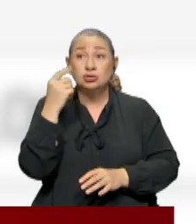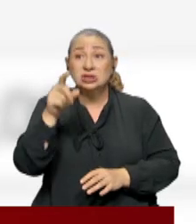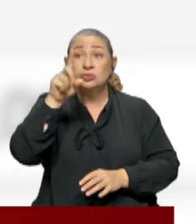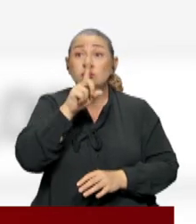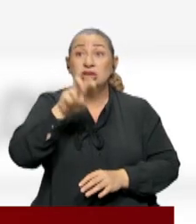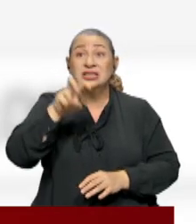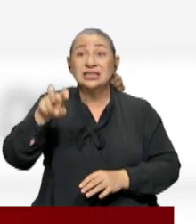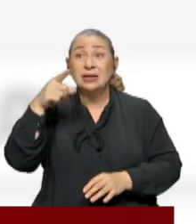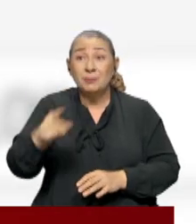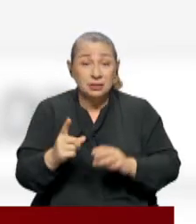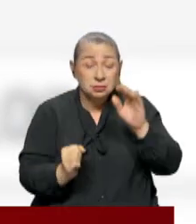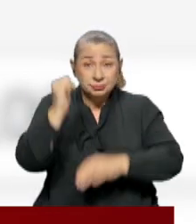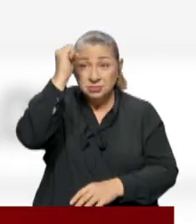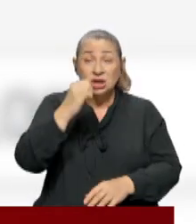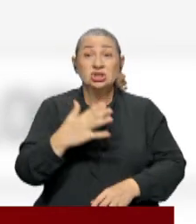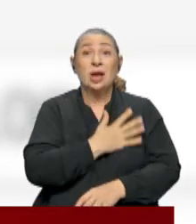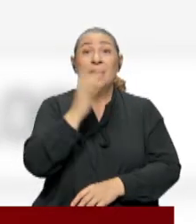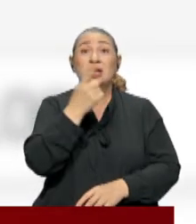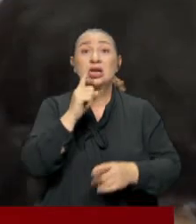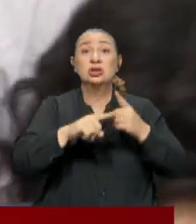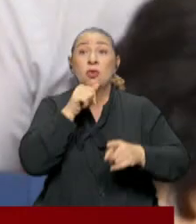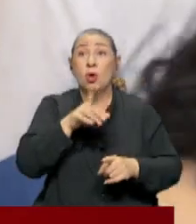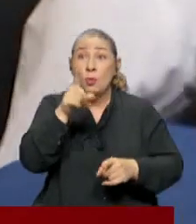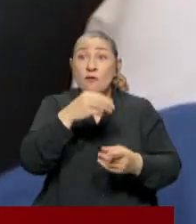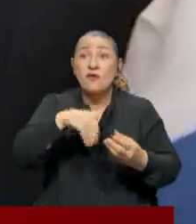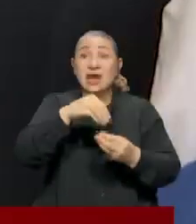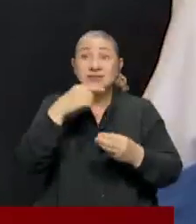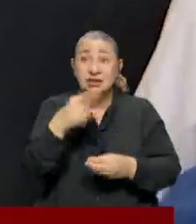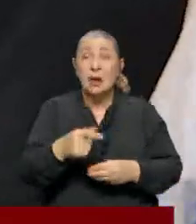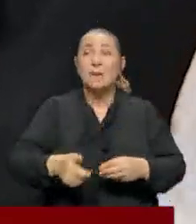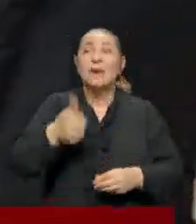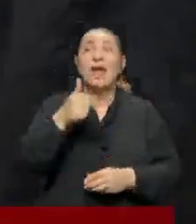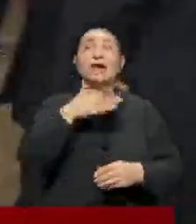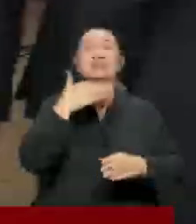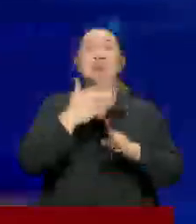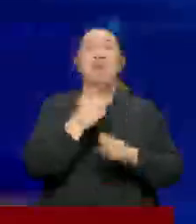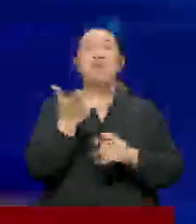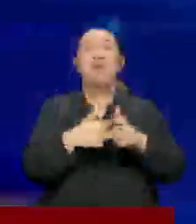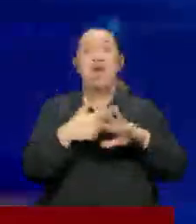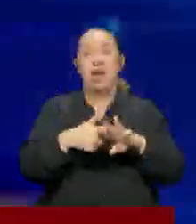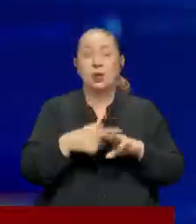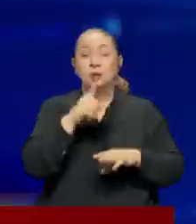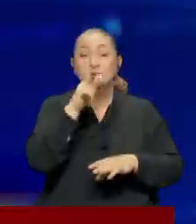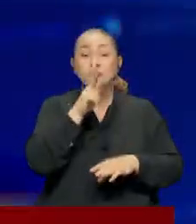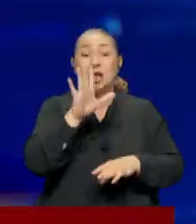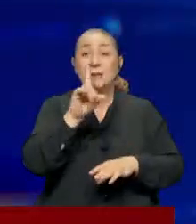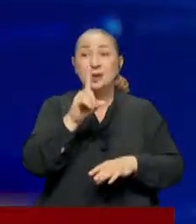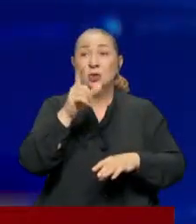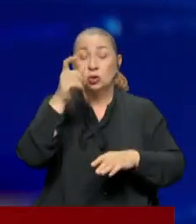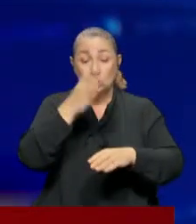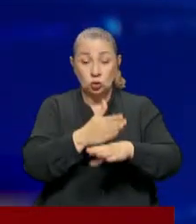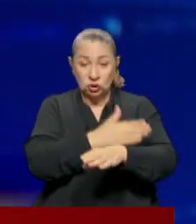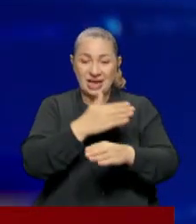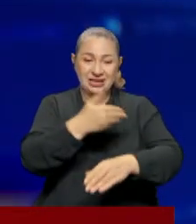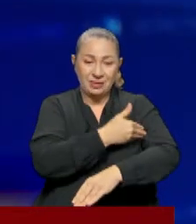borcu 188.000 yükselen de CHP lideri Kılıçdaroğlu bu artışa faiz dedi bakan Kasapoğlu ses düzenleme sayı yurt